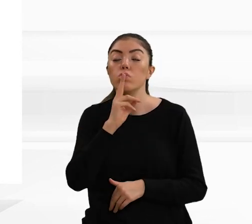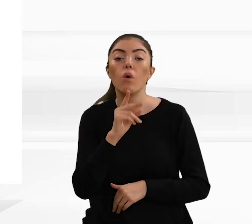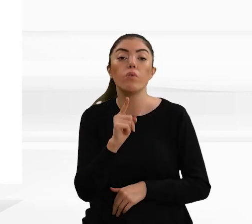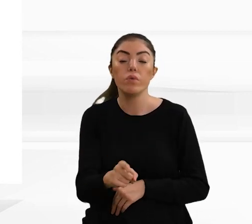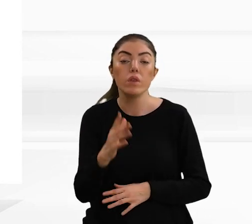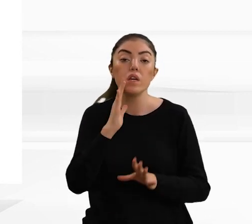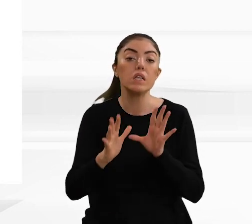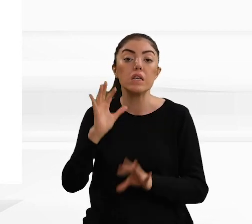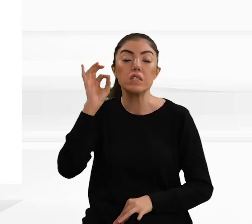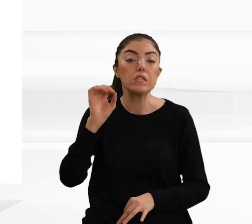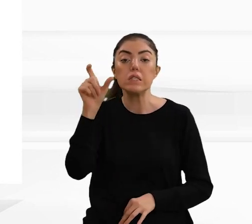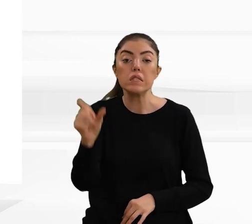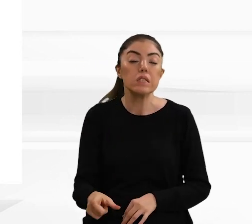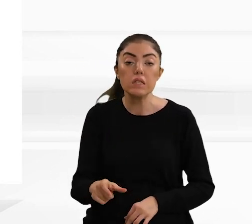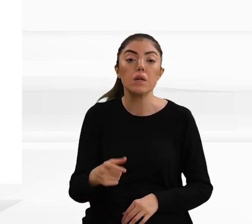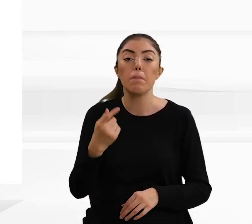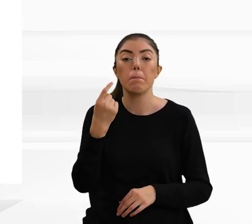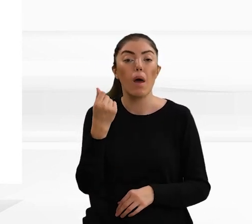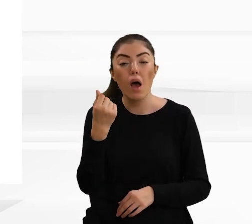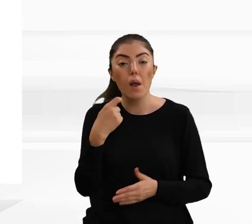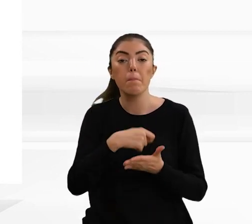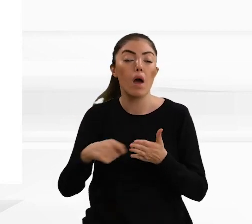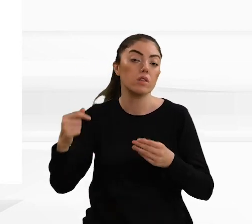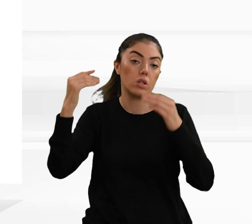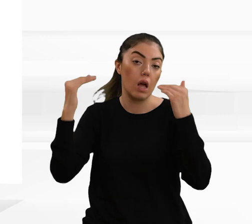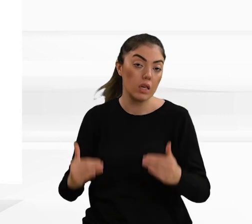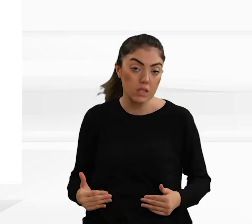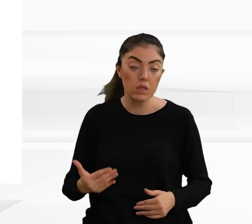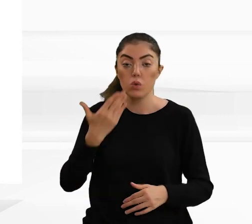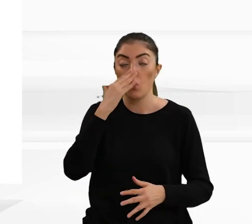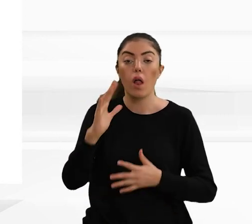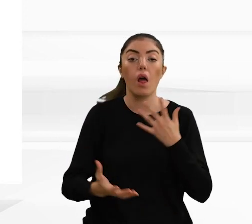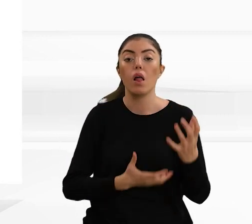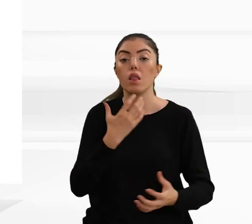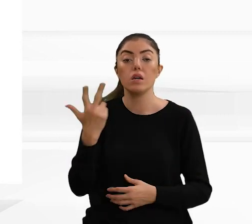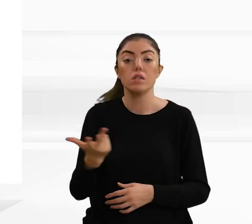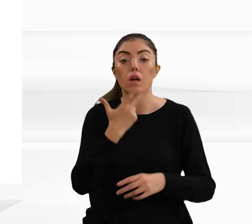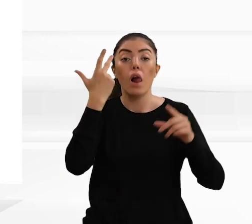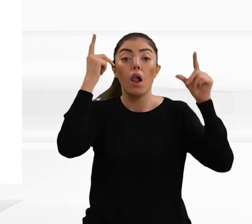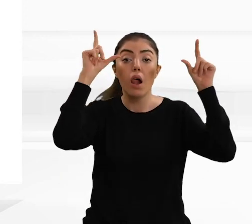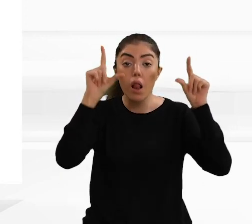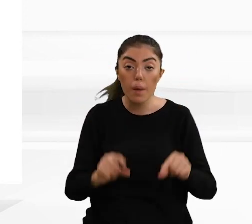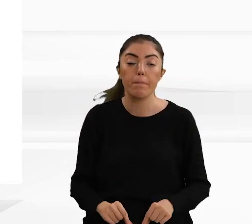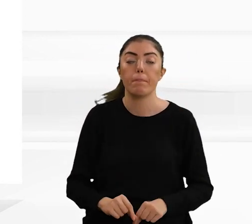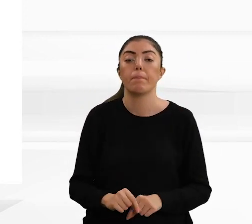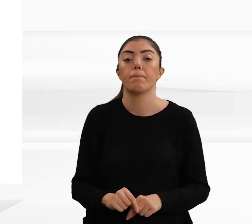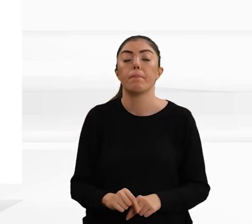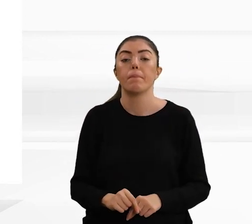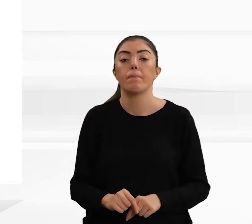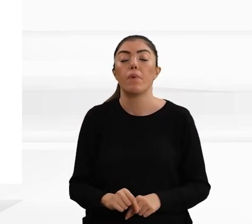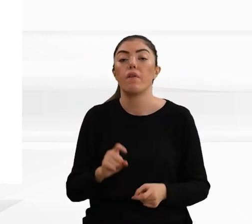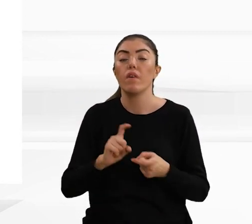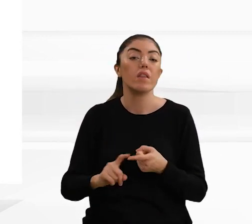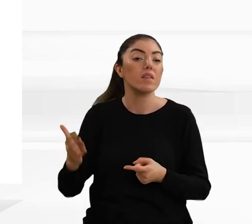o kişi başına düşen milli gelirin azalması doğal kaynakların hızla tükenmeye başlaması